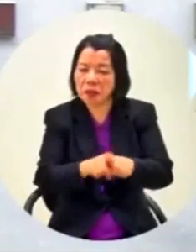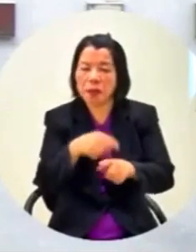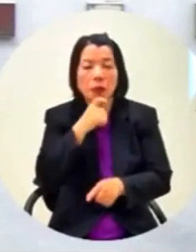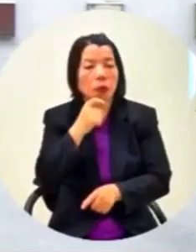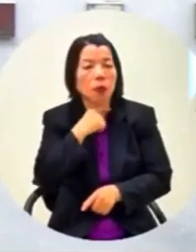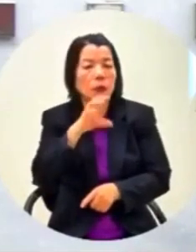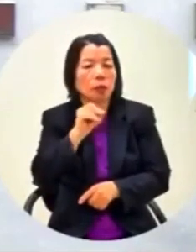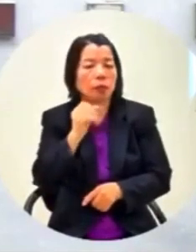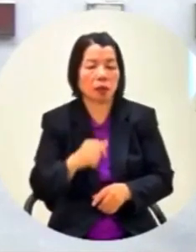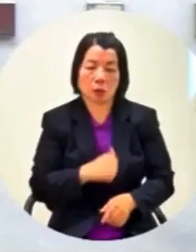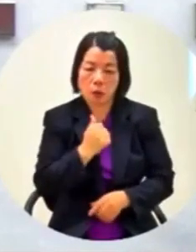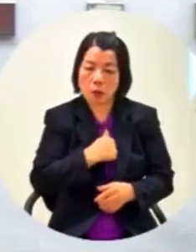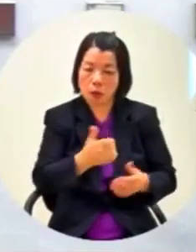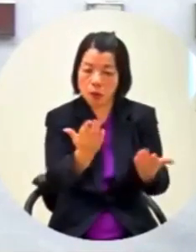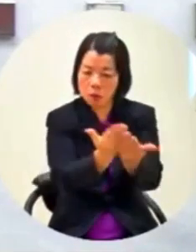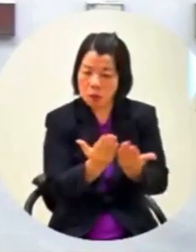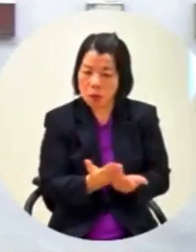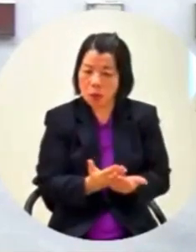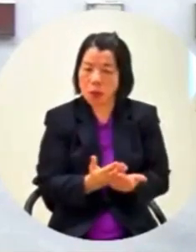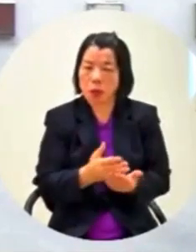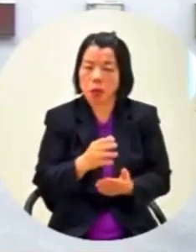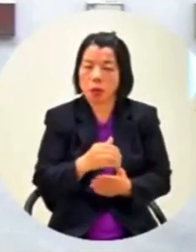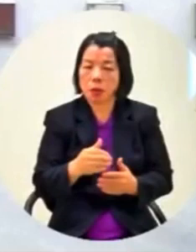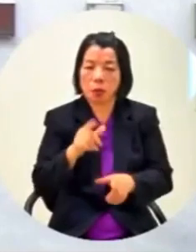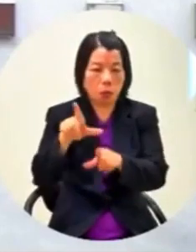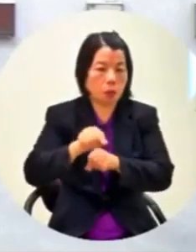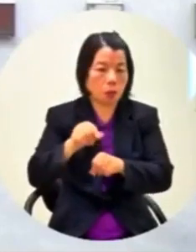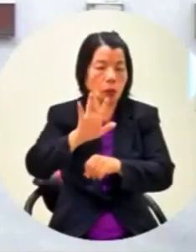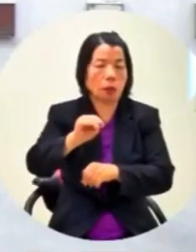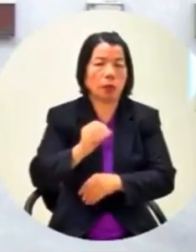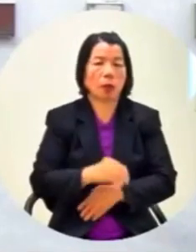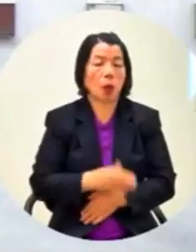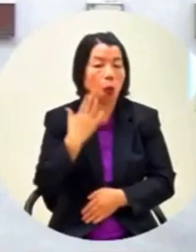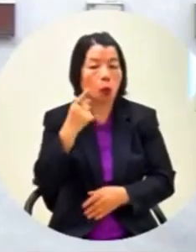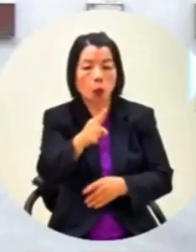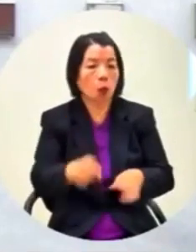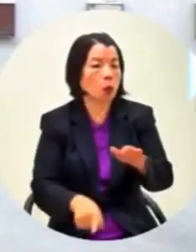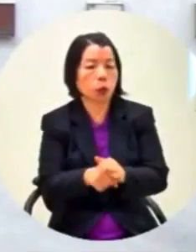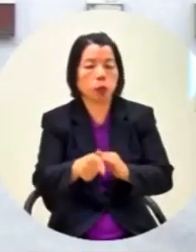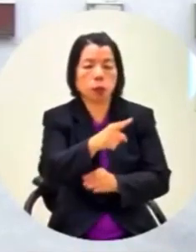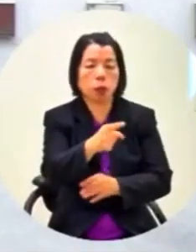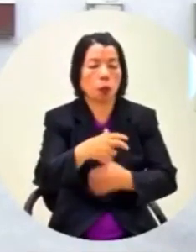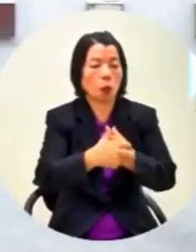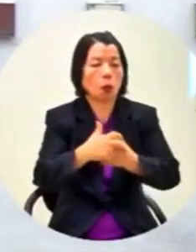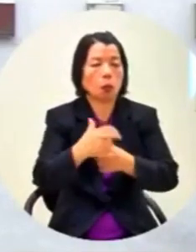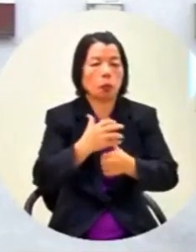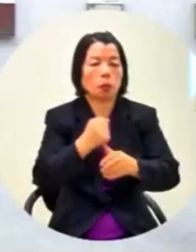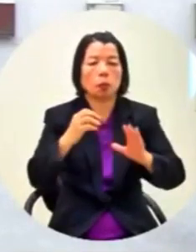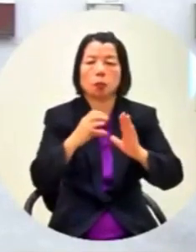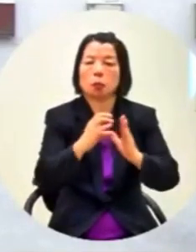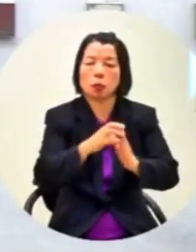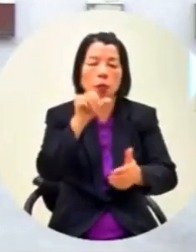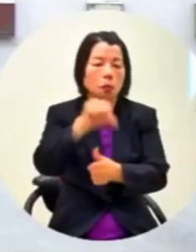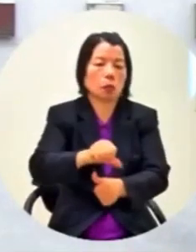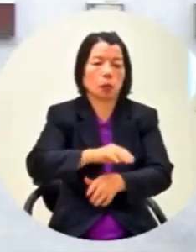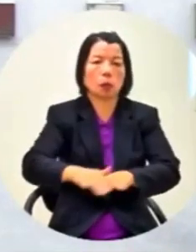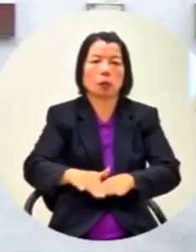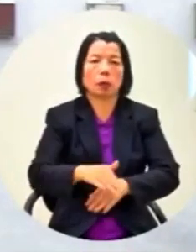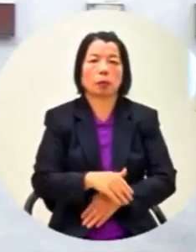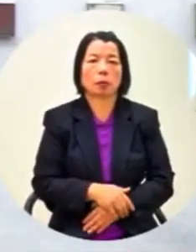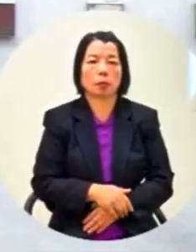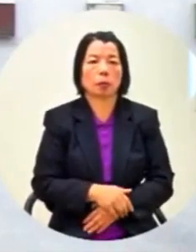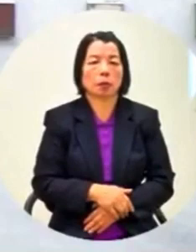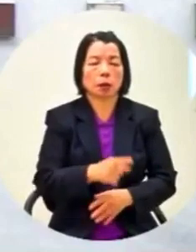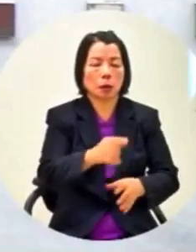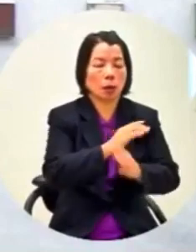名制，违者由卫生局裁罚。第三，我们在夜市、市